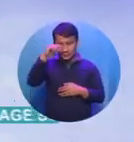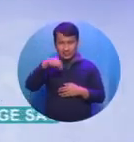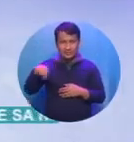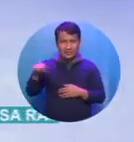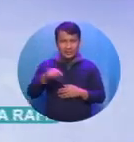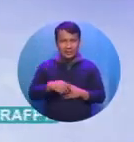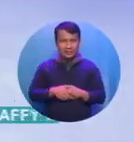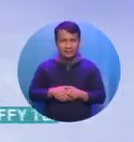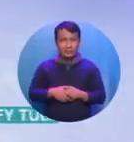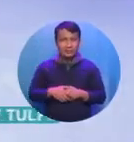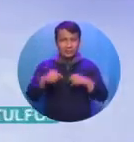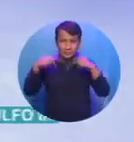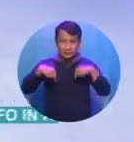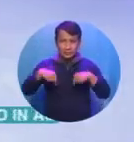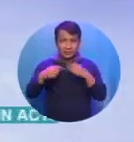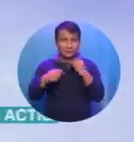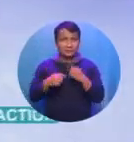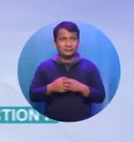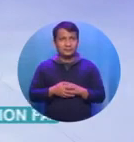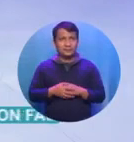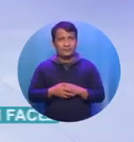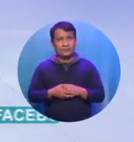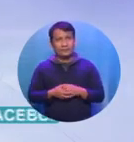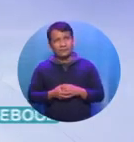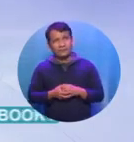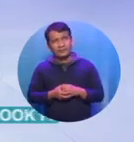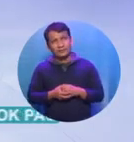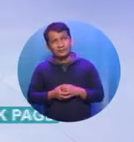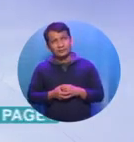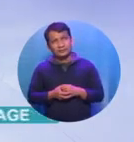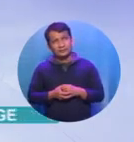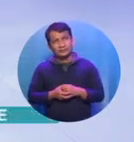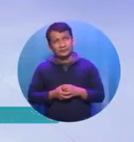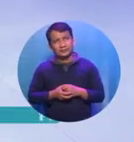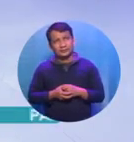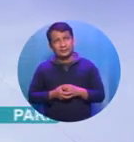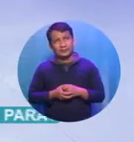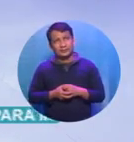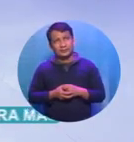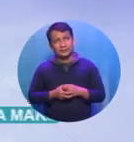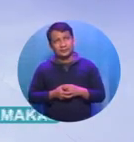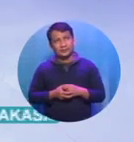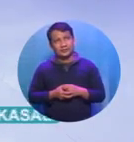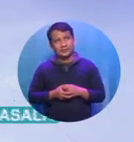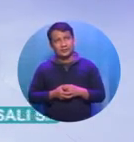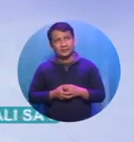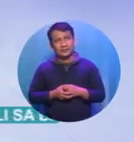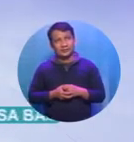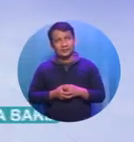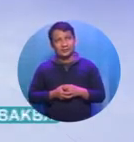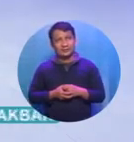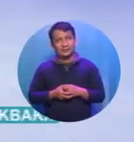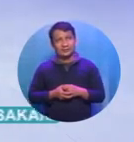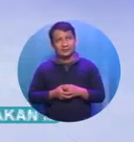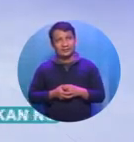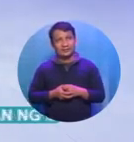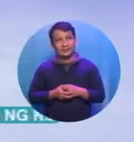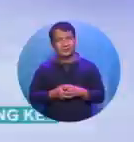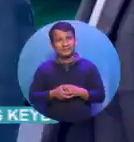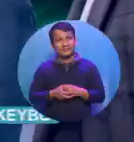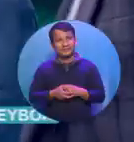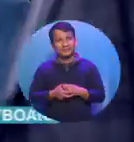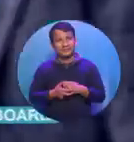sige. Dito kay Yumi. Kay Yumi. Aba, maraming palakpak